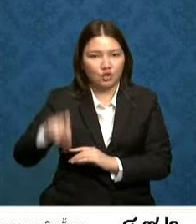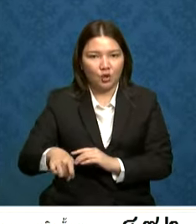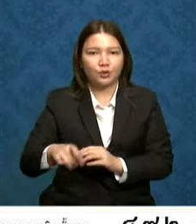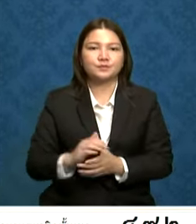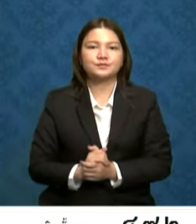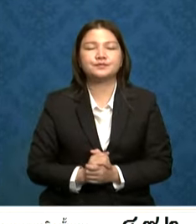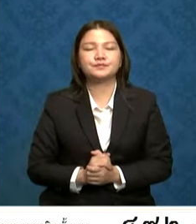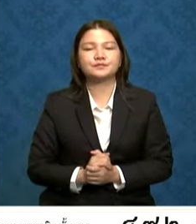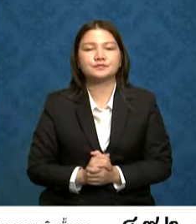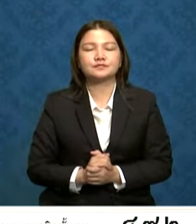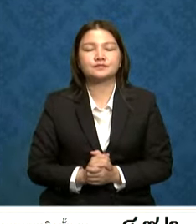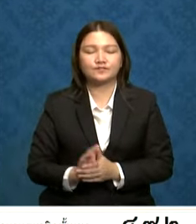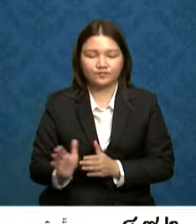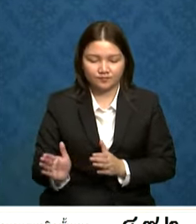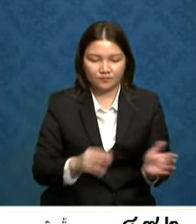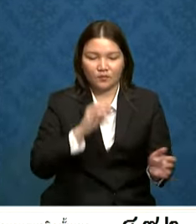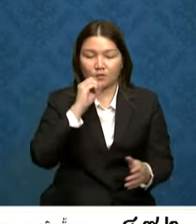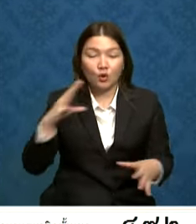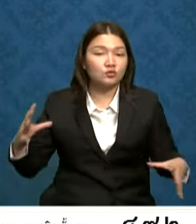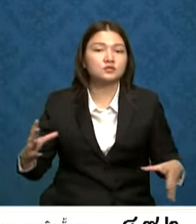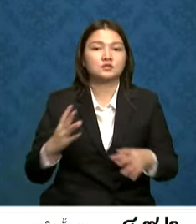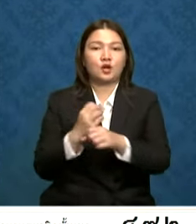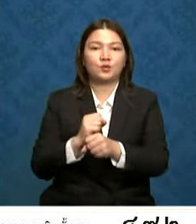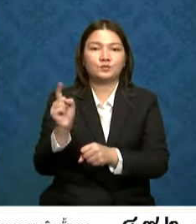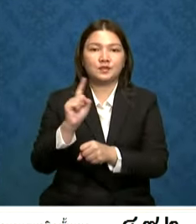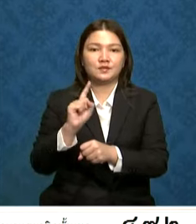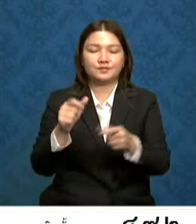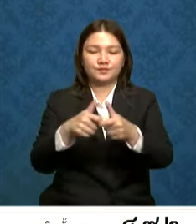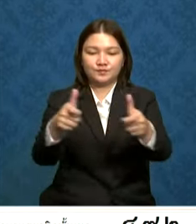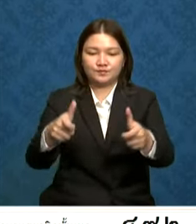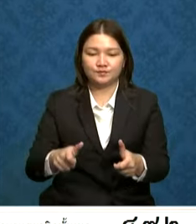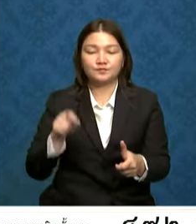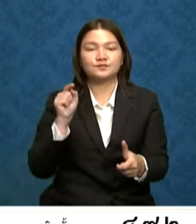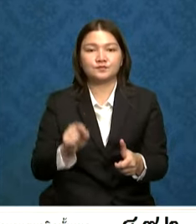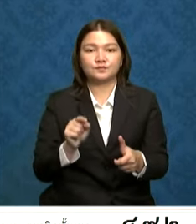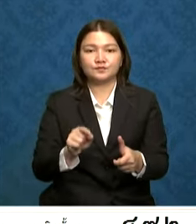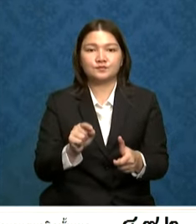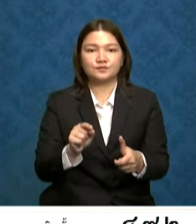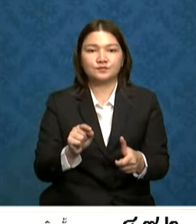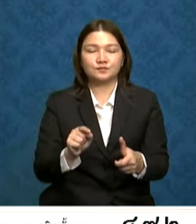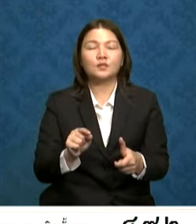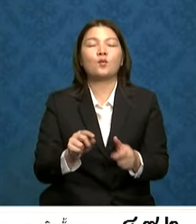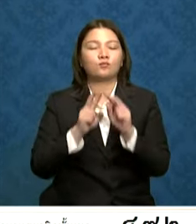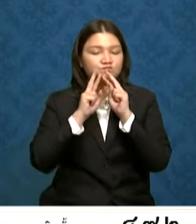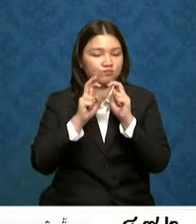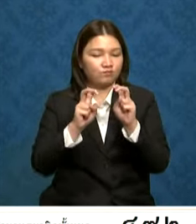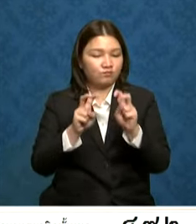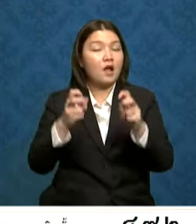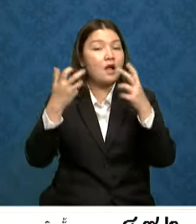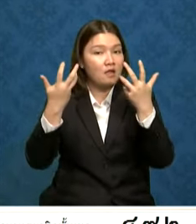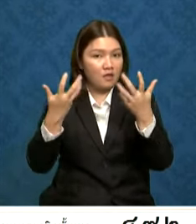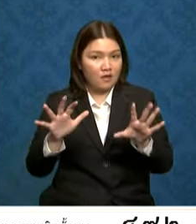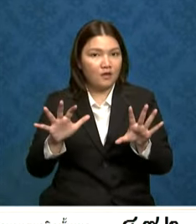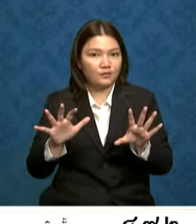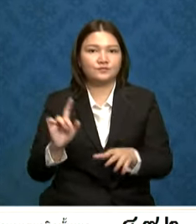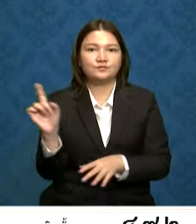ท่านประธานที่เคารพครับผมขอสรุปสาระสำคัญที่ได้จากการศึกษาของกรรมาธิการโดยสังเกต